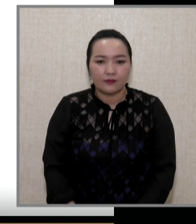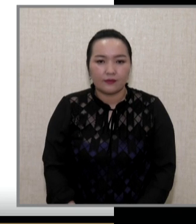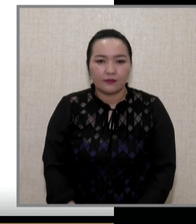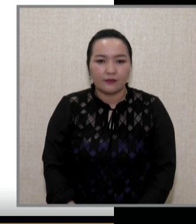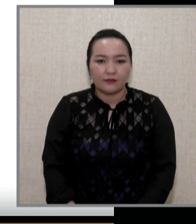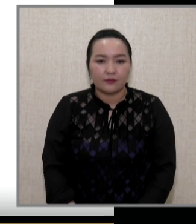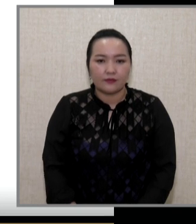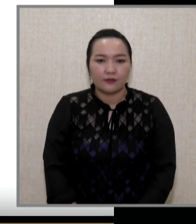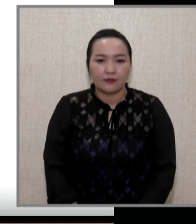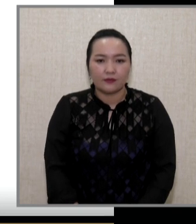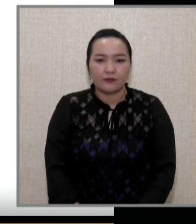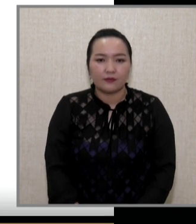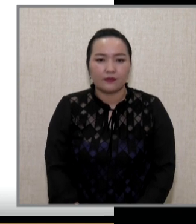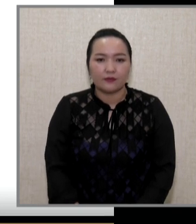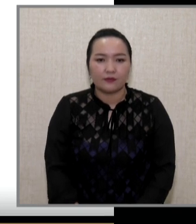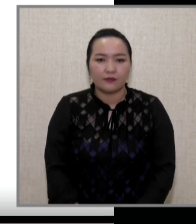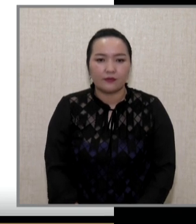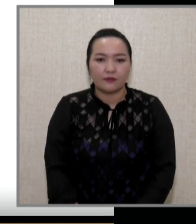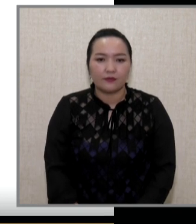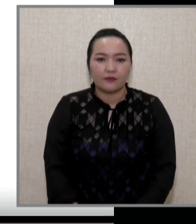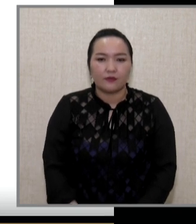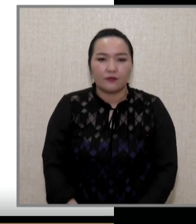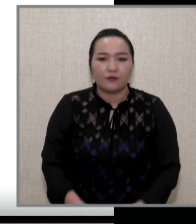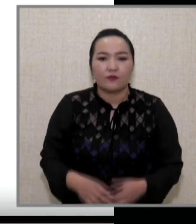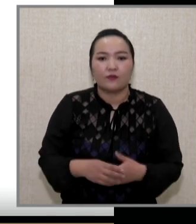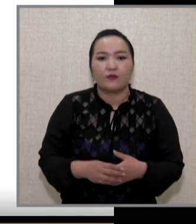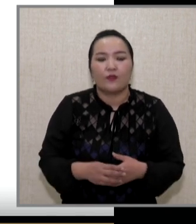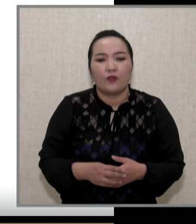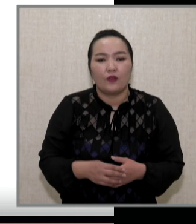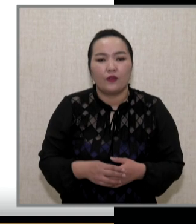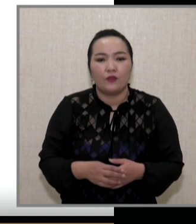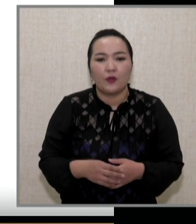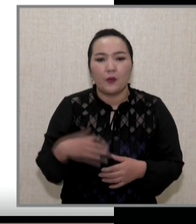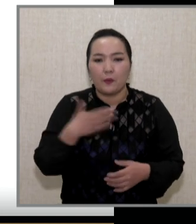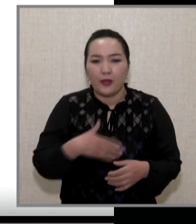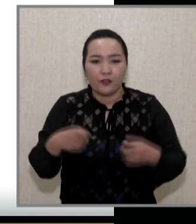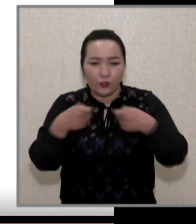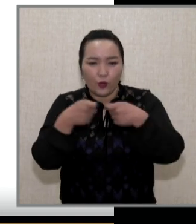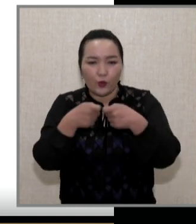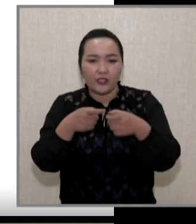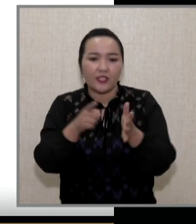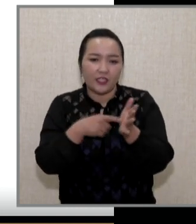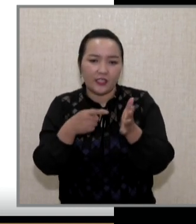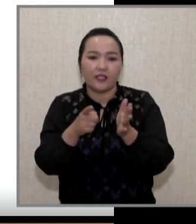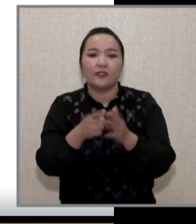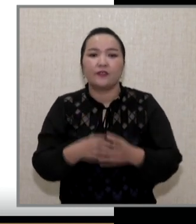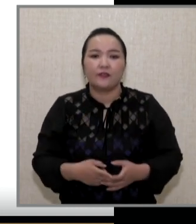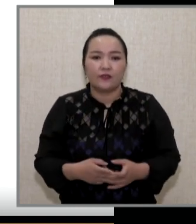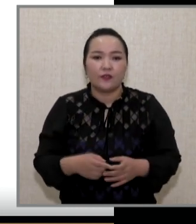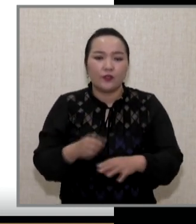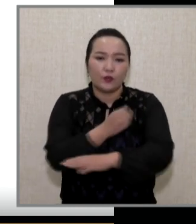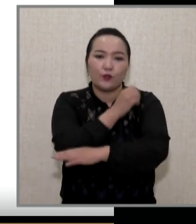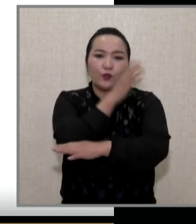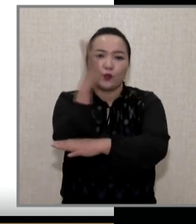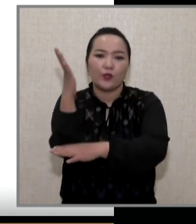дархлааг дэмждэг болохыг манай хүмүүс мэдж байгаа. Тэгвэл эдгээр хүнсийг хооронд нь зохицуулан хэрэглэх юм бол бие махбодд илүү үр дүнтэй байх нь.